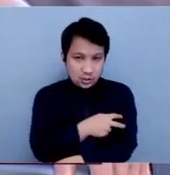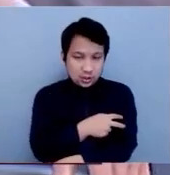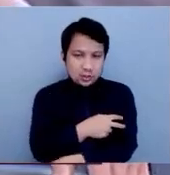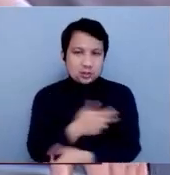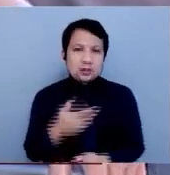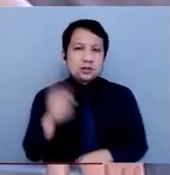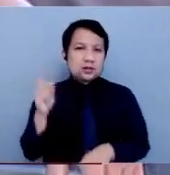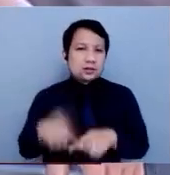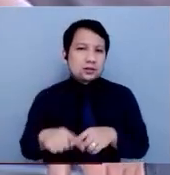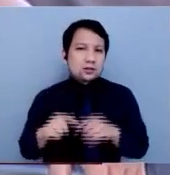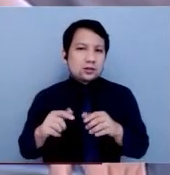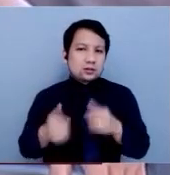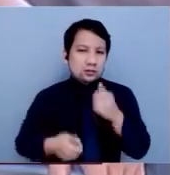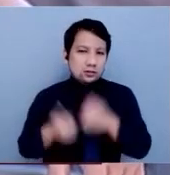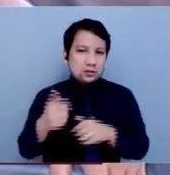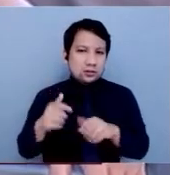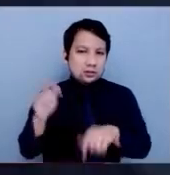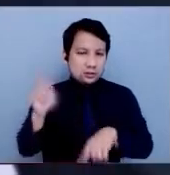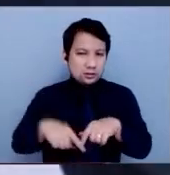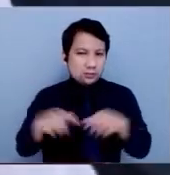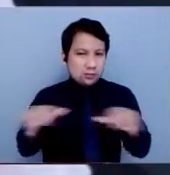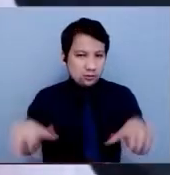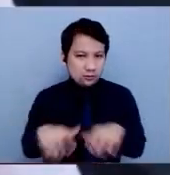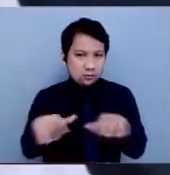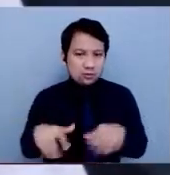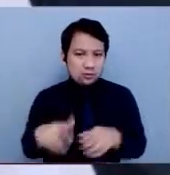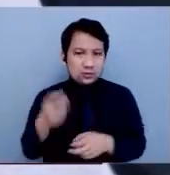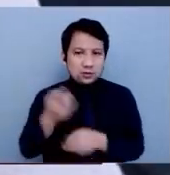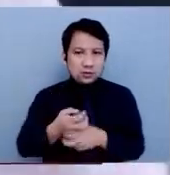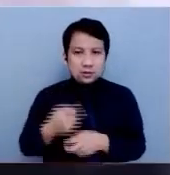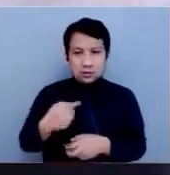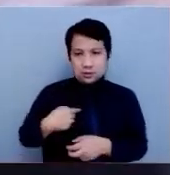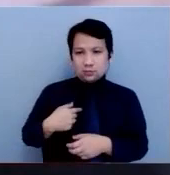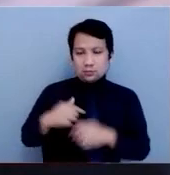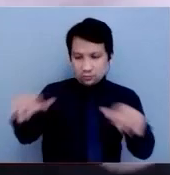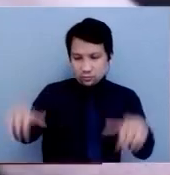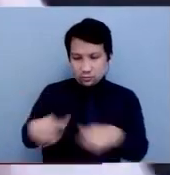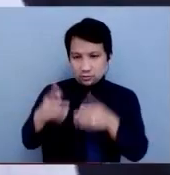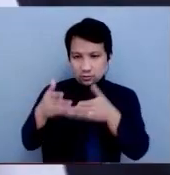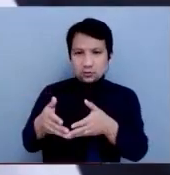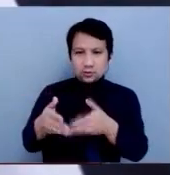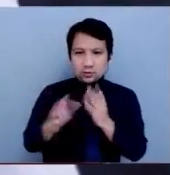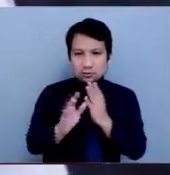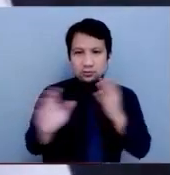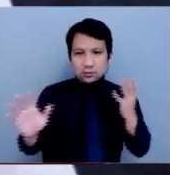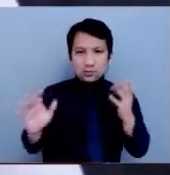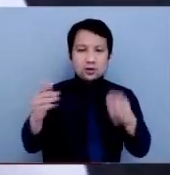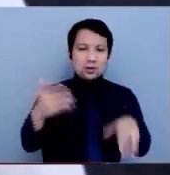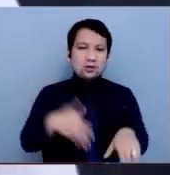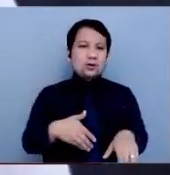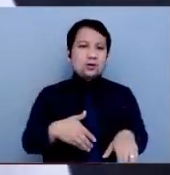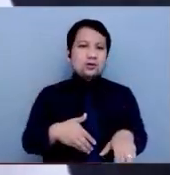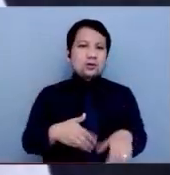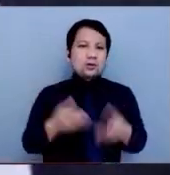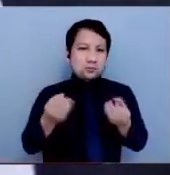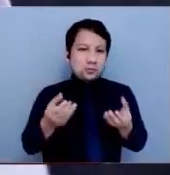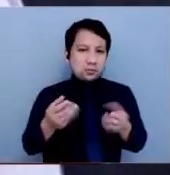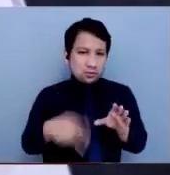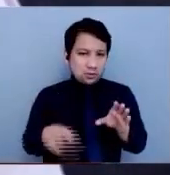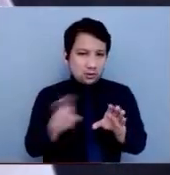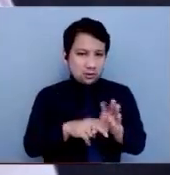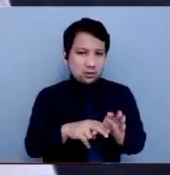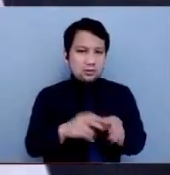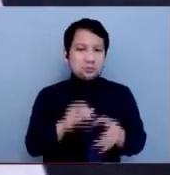na siya nakapasada. Talagang hassle yun. Imbis na kami magtatrabaho na rito, tapos pipila na kami rito. Mabuti kung maraming pasahero.